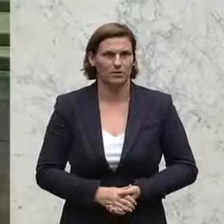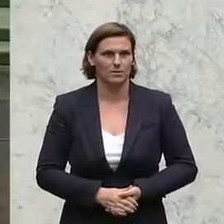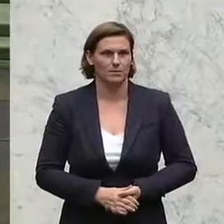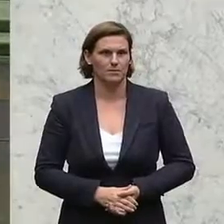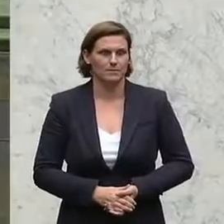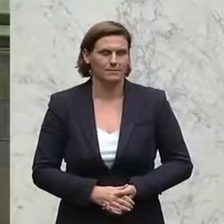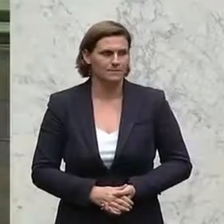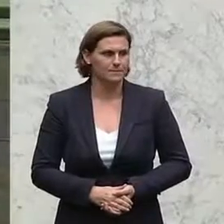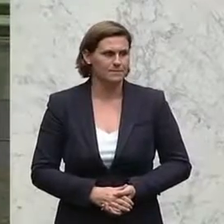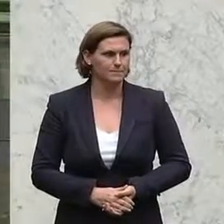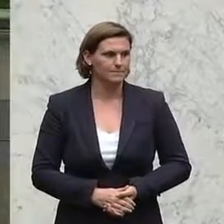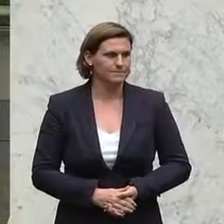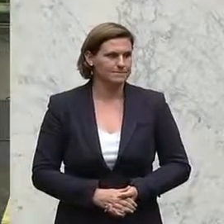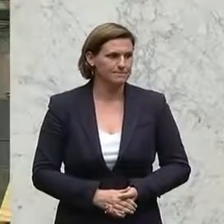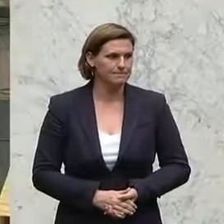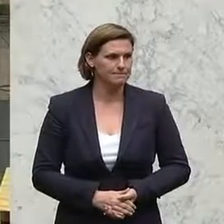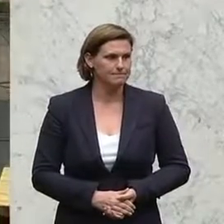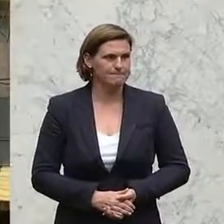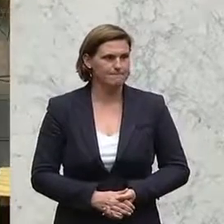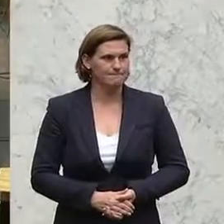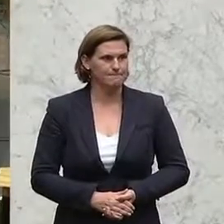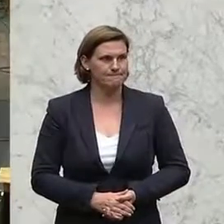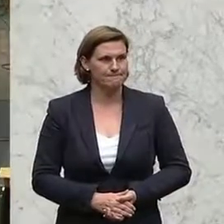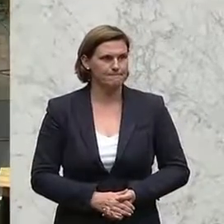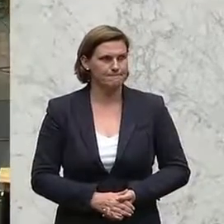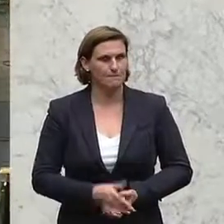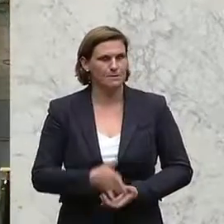zusammengefasst, hebt Familienministerin Sophie Karmasin von der ÖVP hervor.